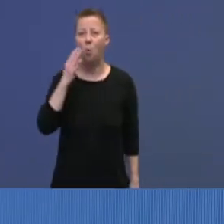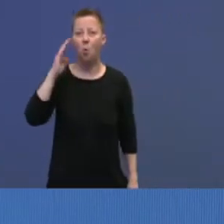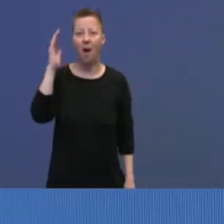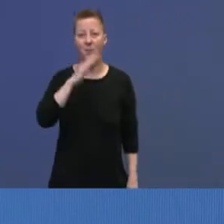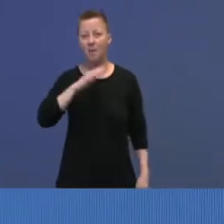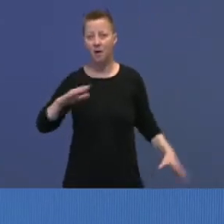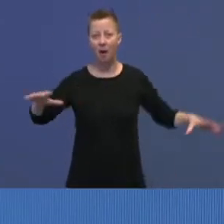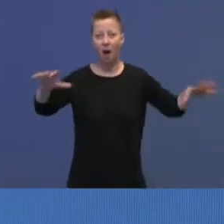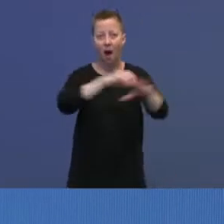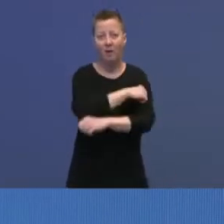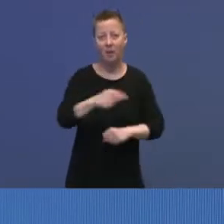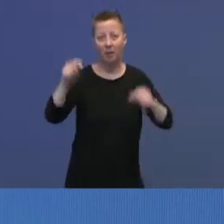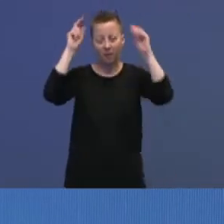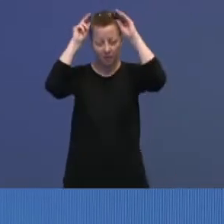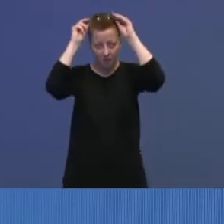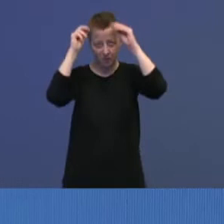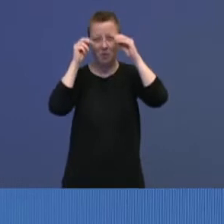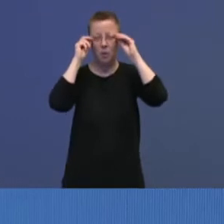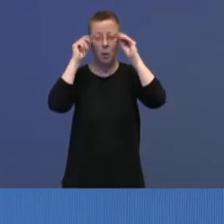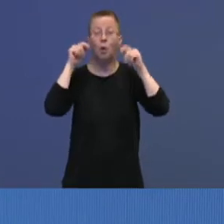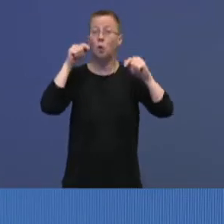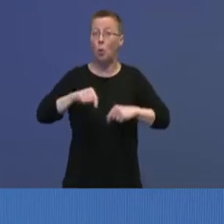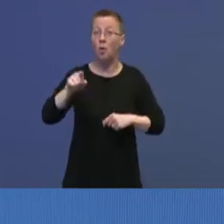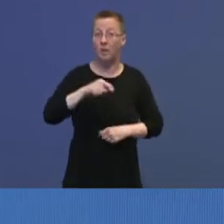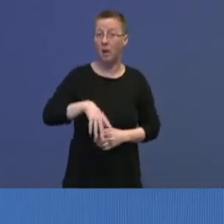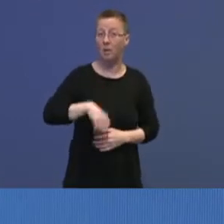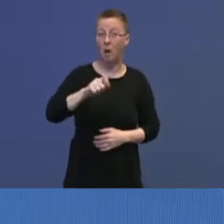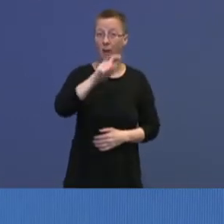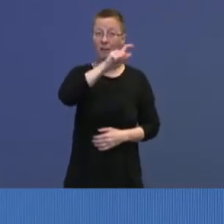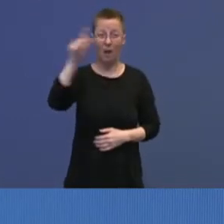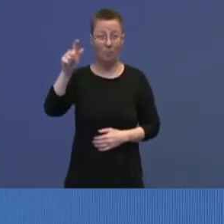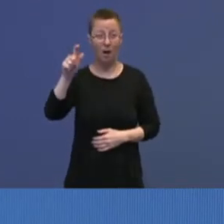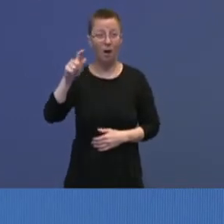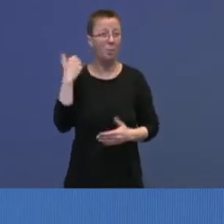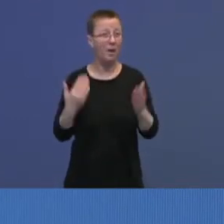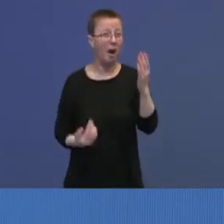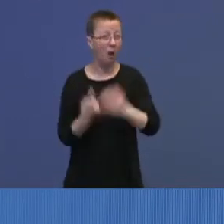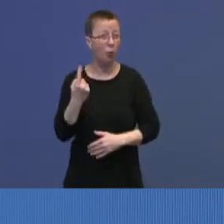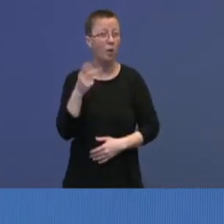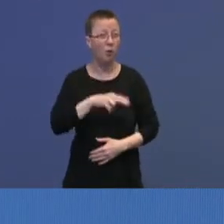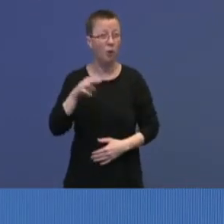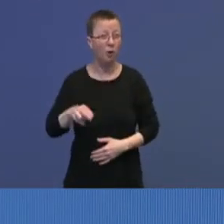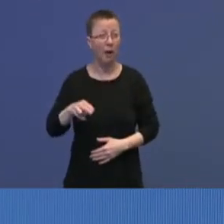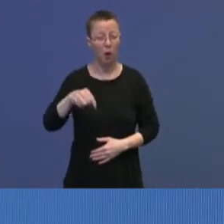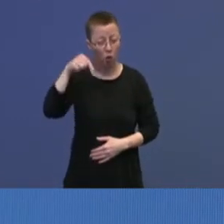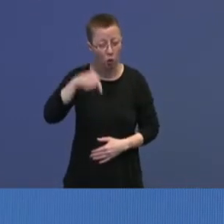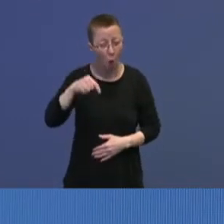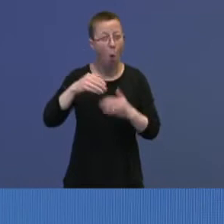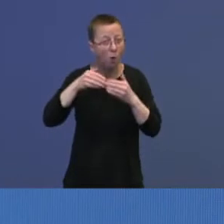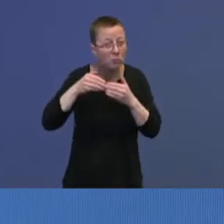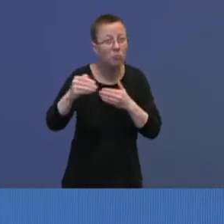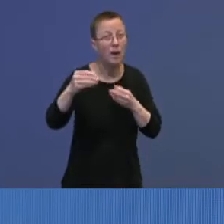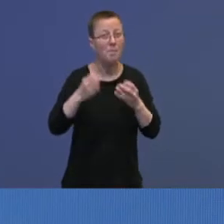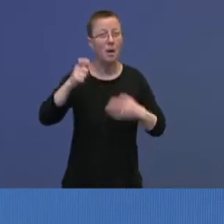i Norge i månedene og kanskje årene som kommer, nemlig vår håndtering av flyktningessituasjonen som